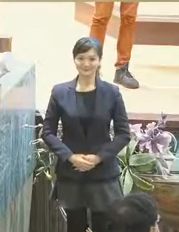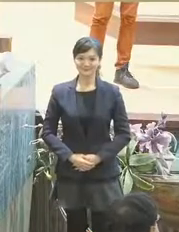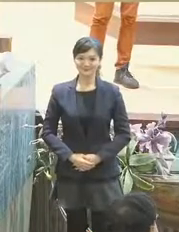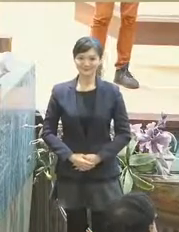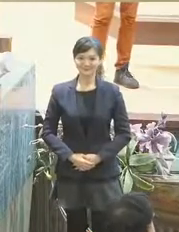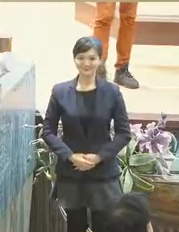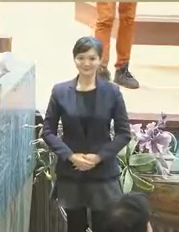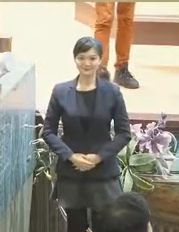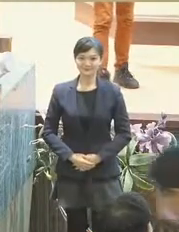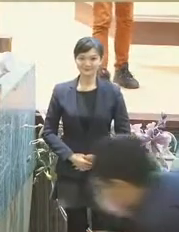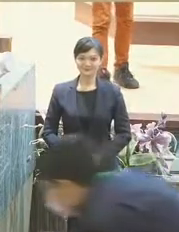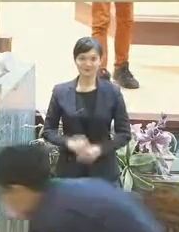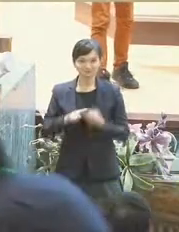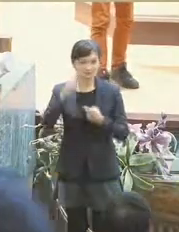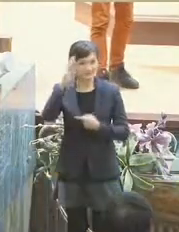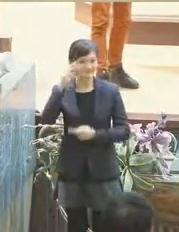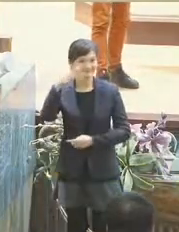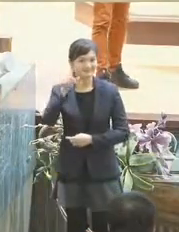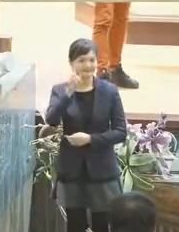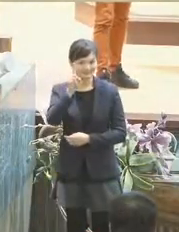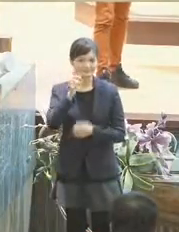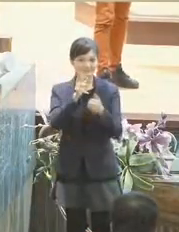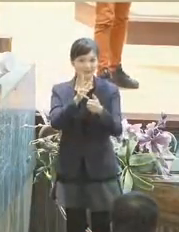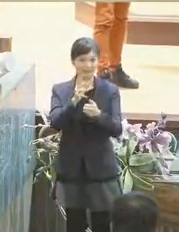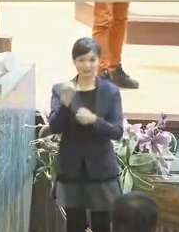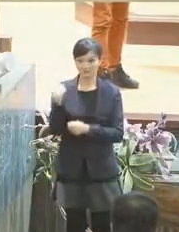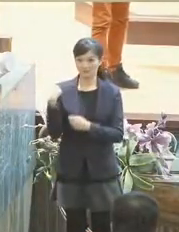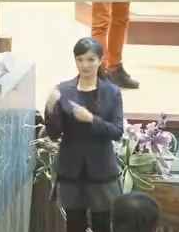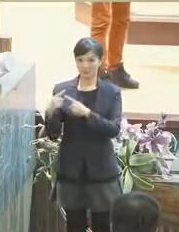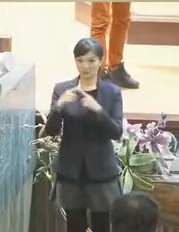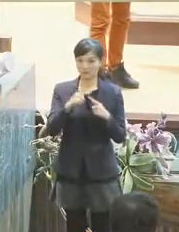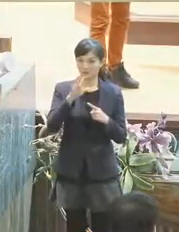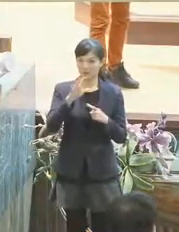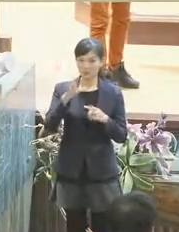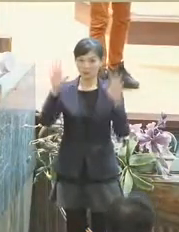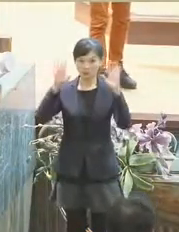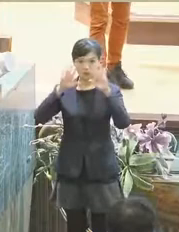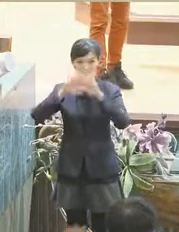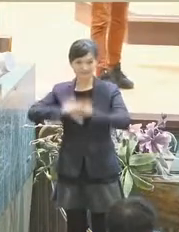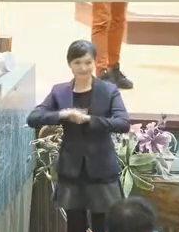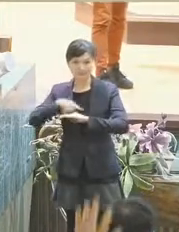那不好意思，我再问一下，昨天也有来的人晚上有去续拖吗？